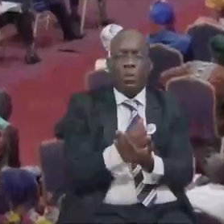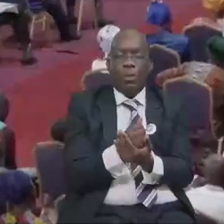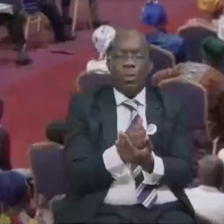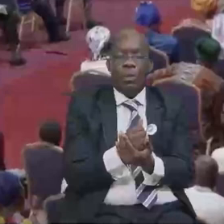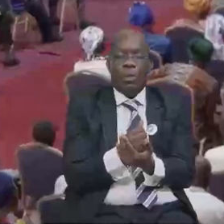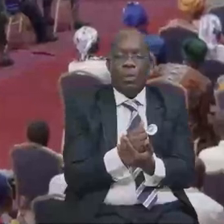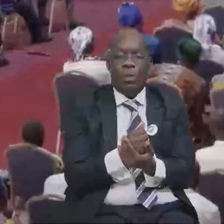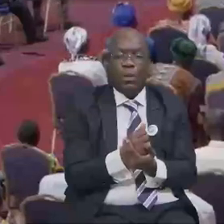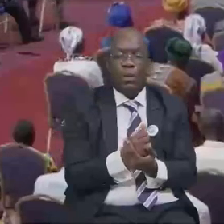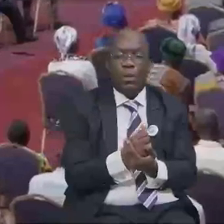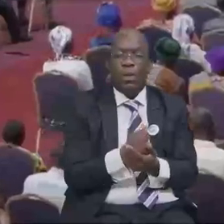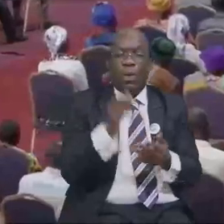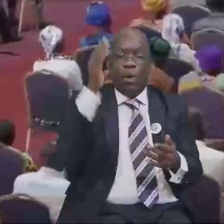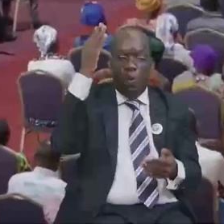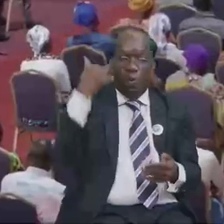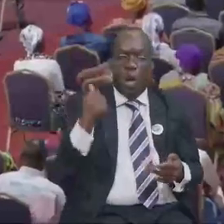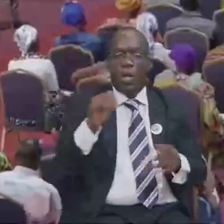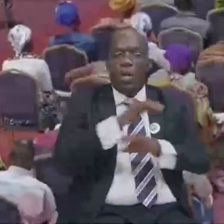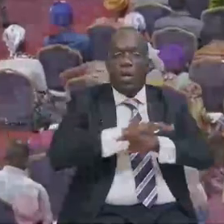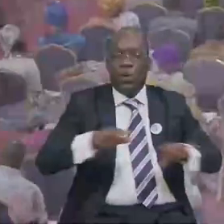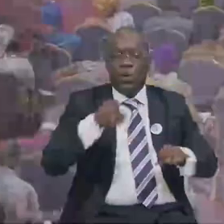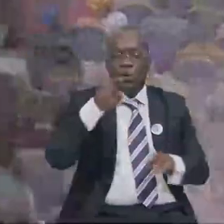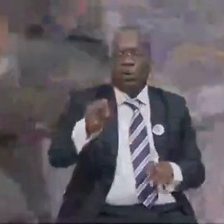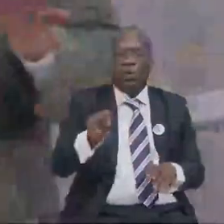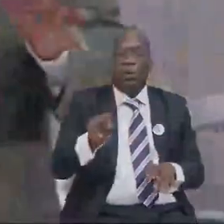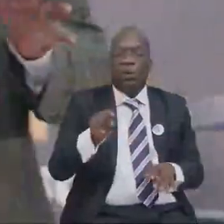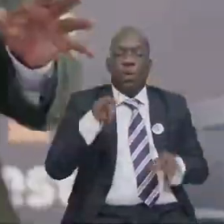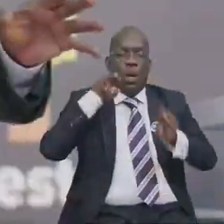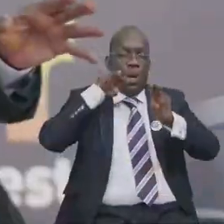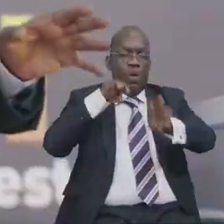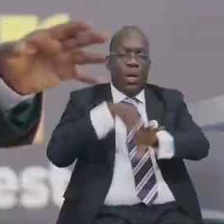Pourquoi alors ne pas regarder?